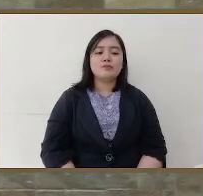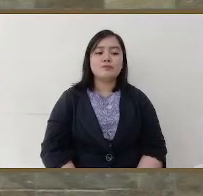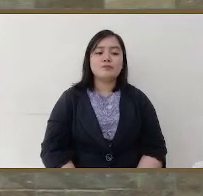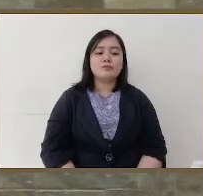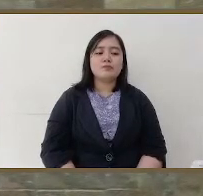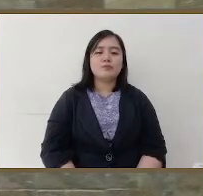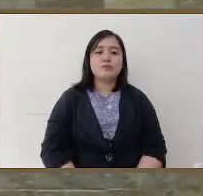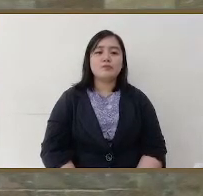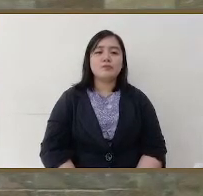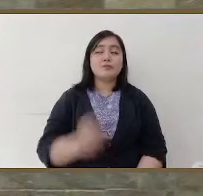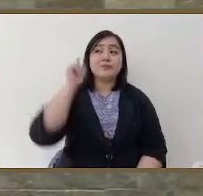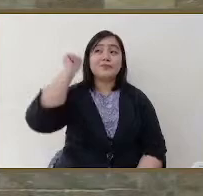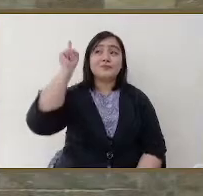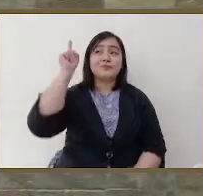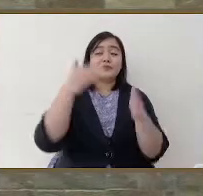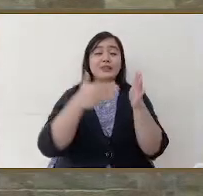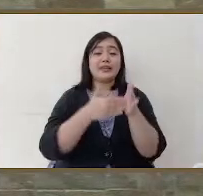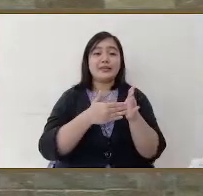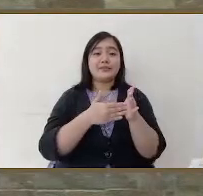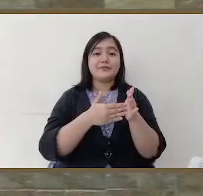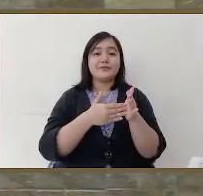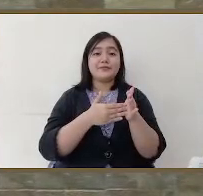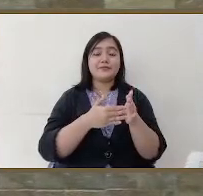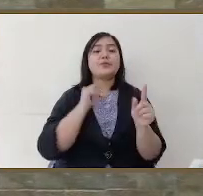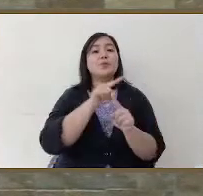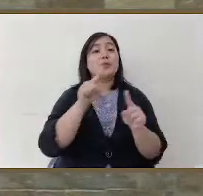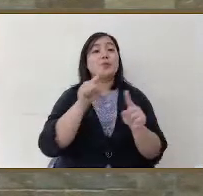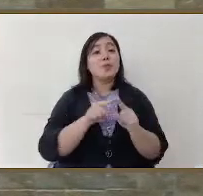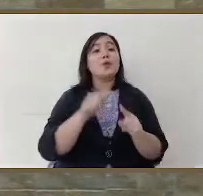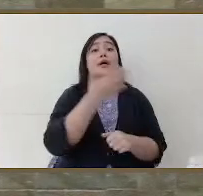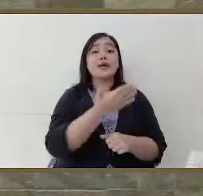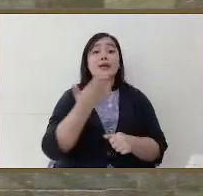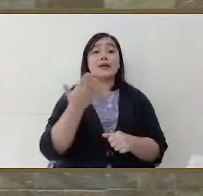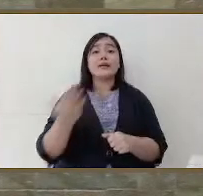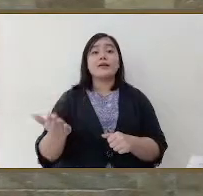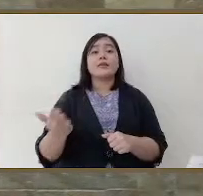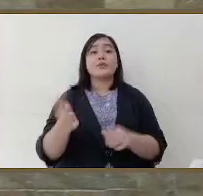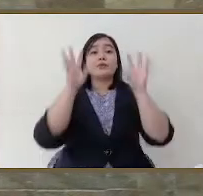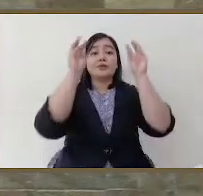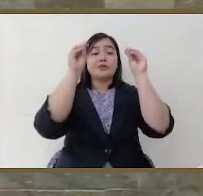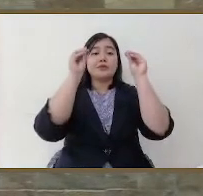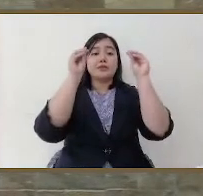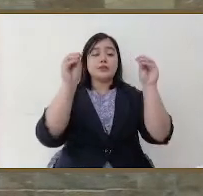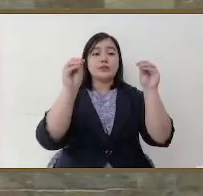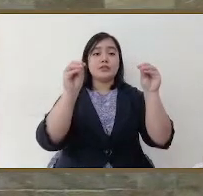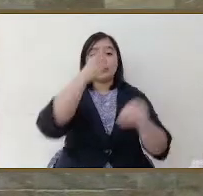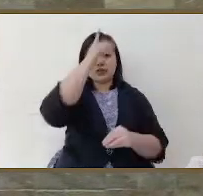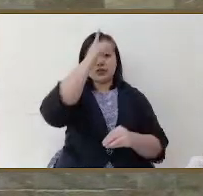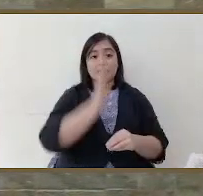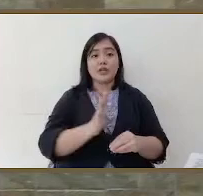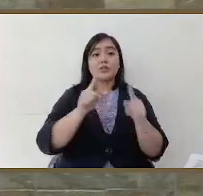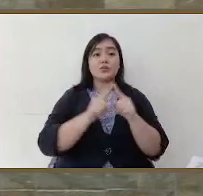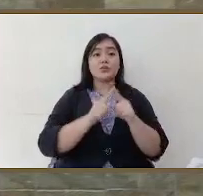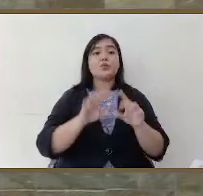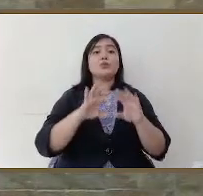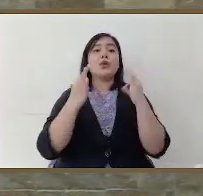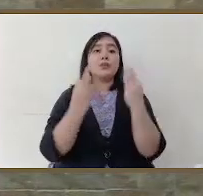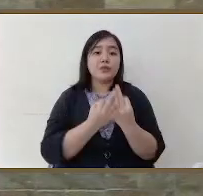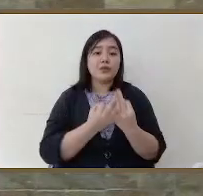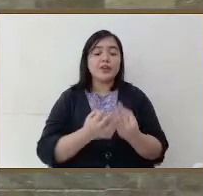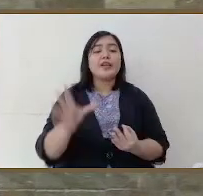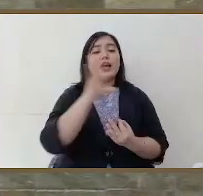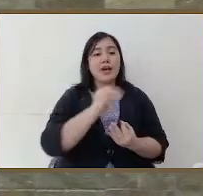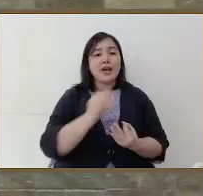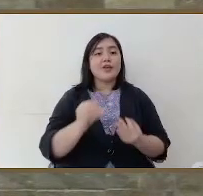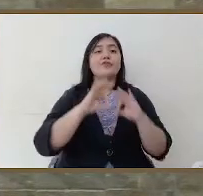Ang sabi ko, kapag inintroduce ninyo ang Diyos, kapatid, sa inyong tahanan at kinilala ng tahanan